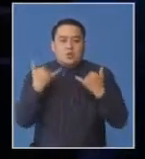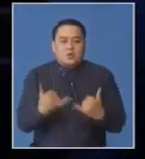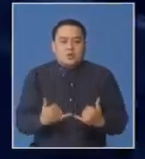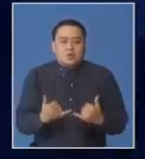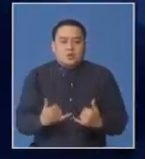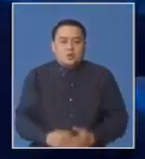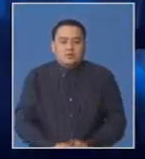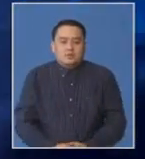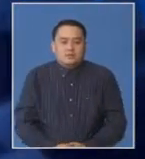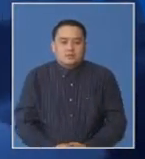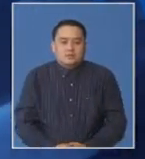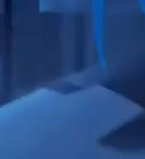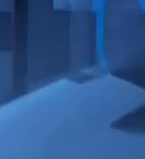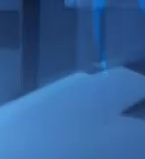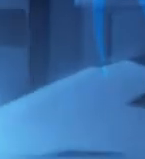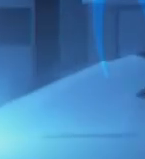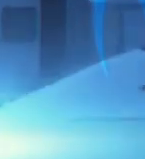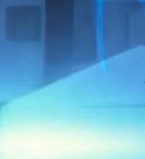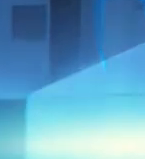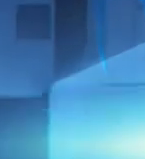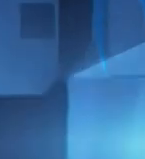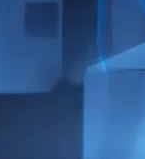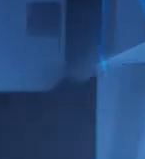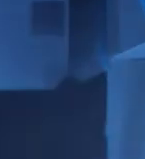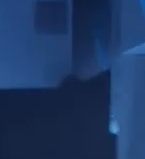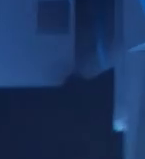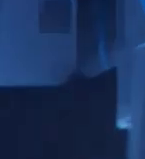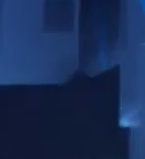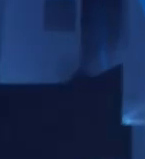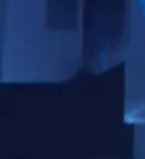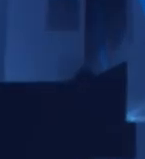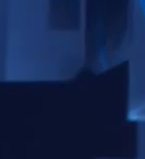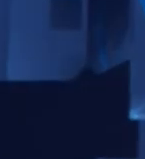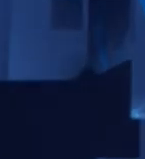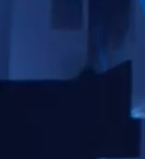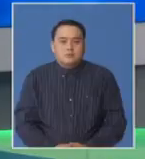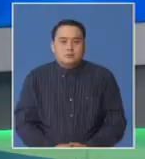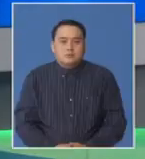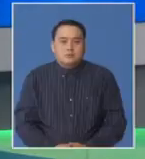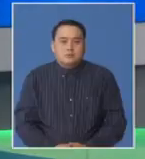уважения. Дамир Анитов, Аяулым Сансызбаева, Жаслан Шенкенже, телеканал ЖТСУ.